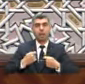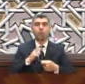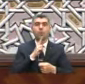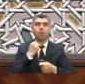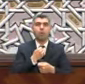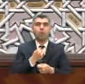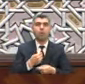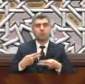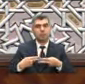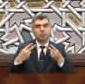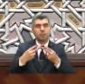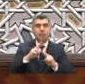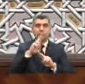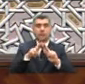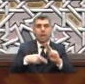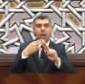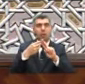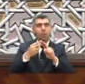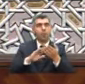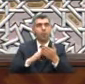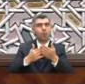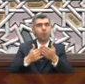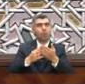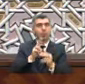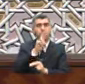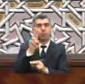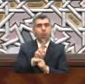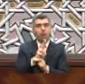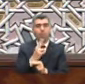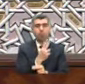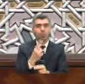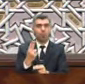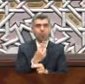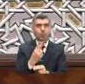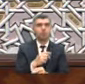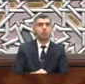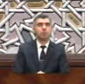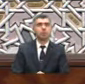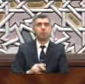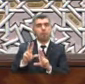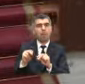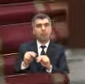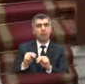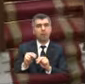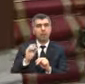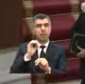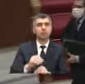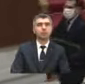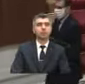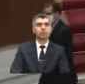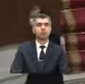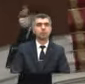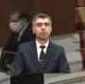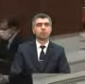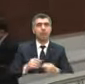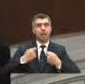سيد رئيس الحكومة، الكلمة لكم للإجابة عن السؤالين المطروحين في إطار وحدة الموضوع. لكم الكلمة